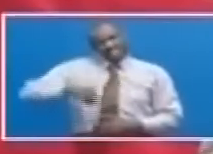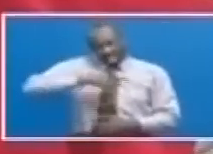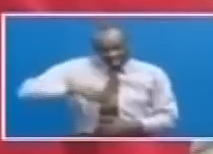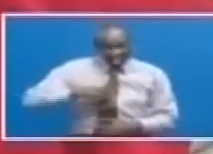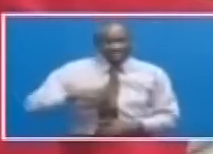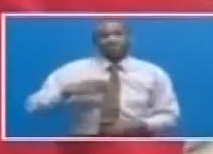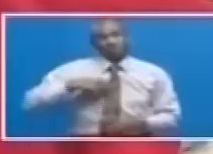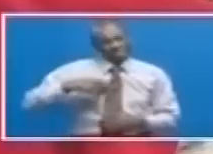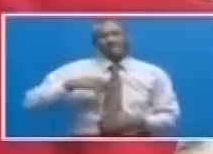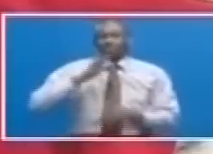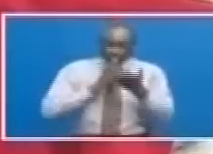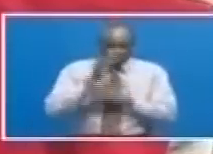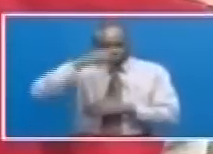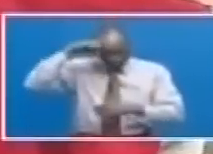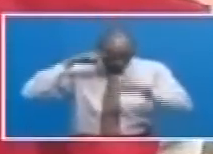kwa jasho letu,